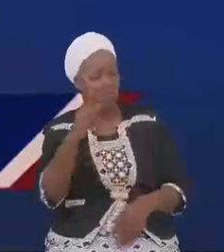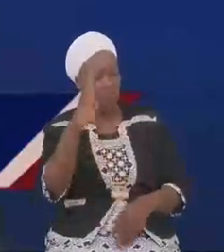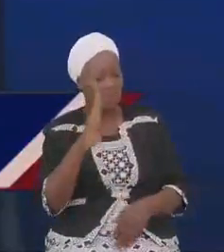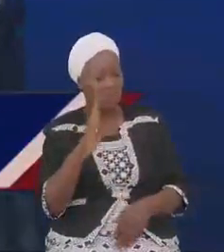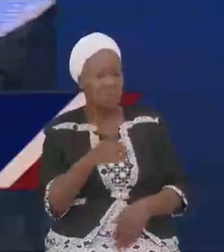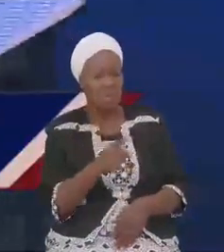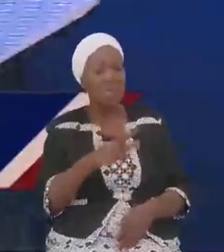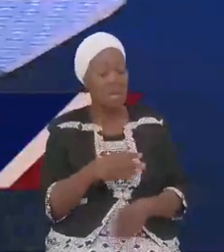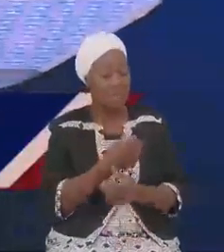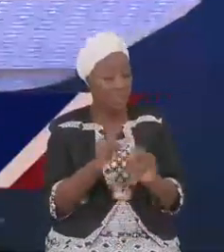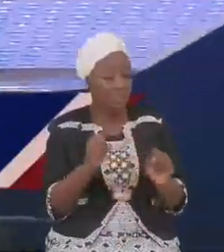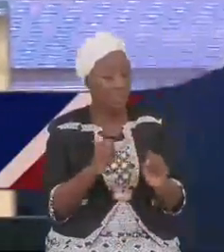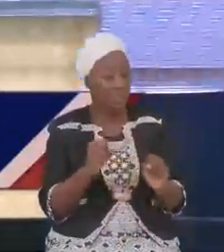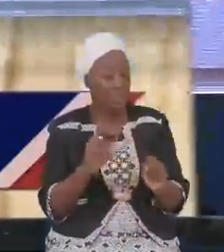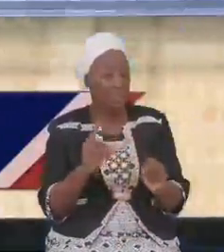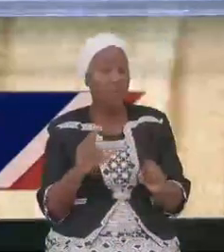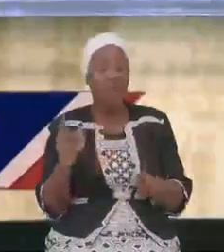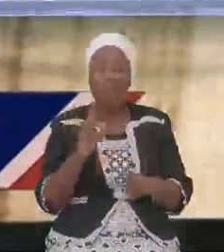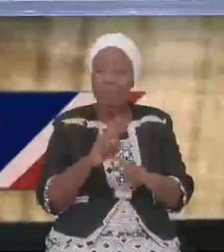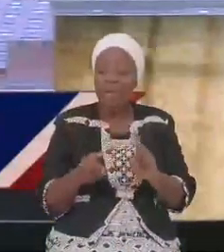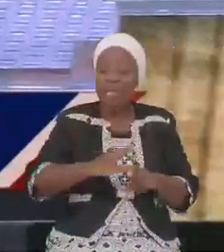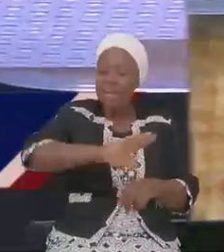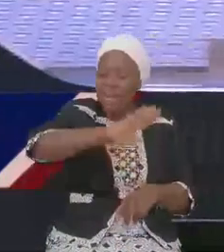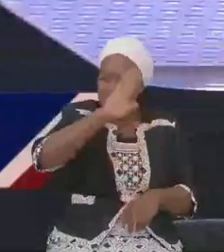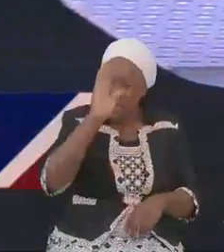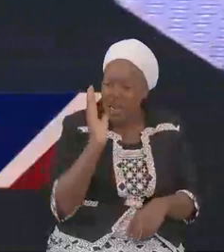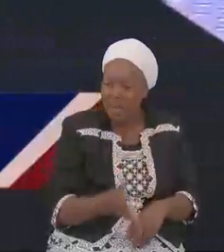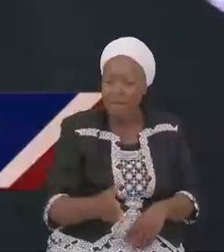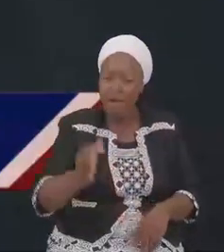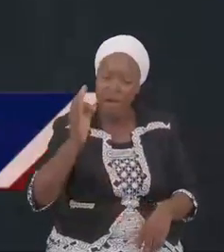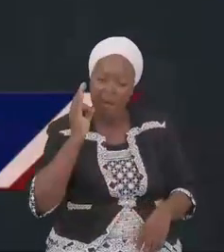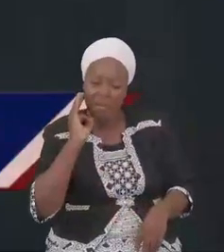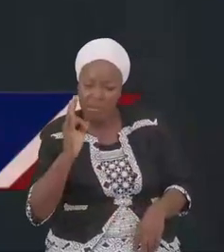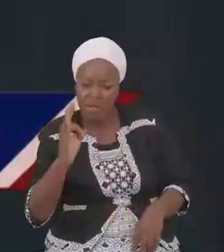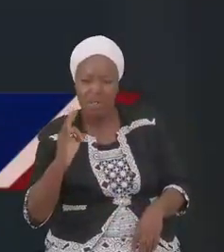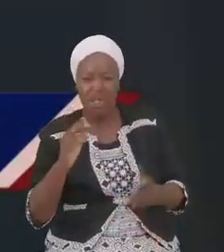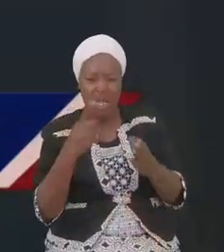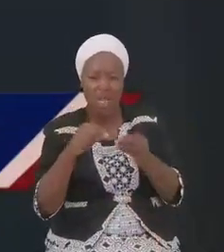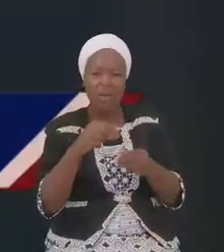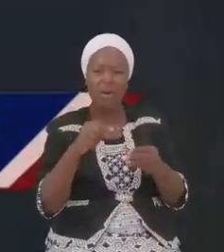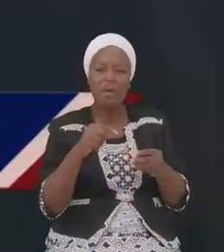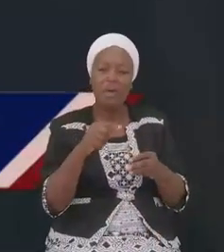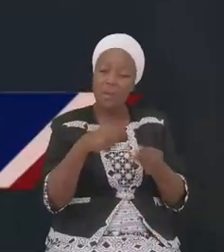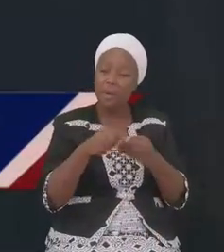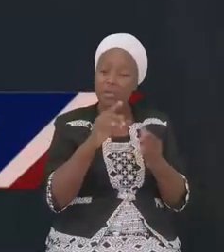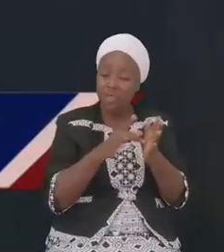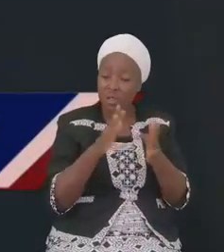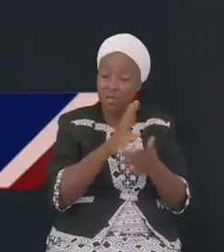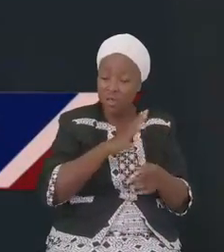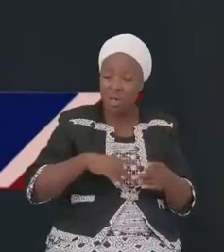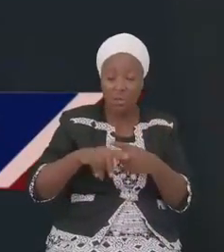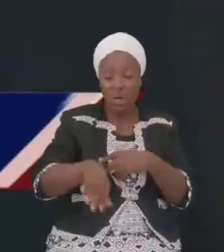sauvés et ils ne parlent à aucune autre personne de sortir du